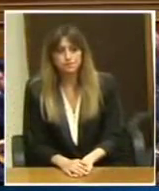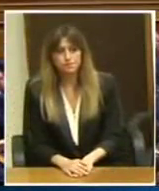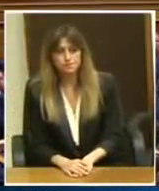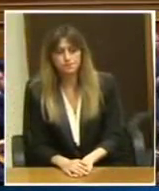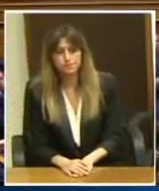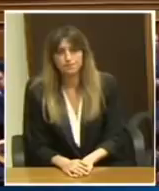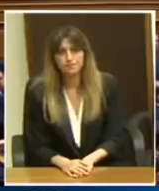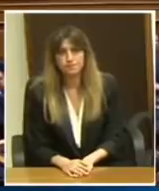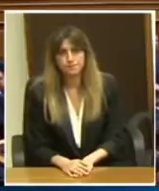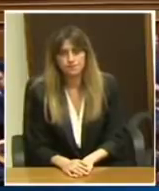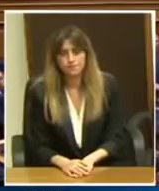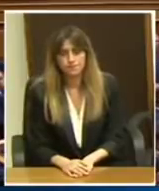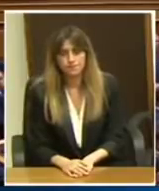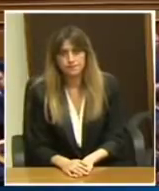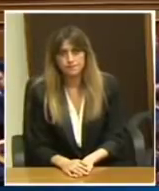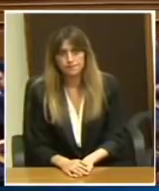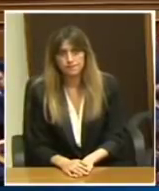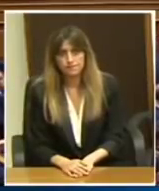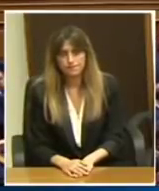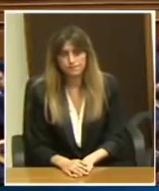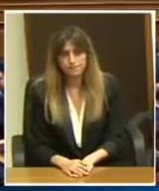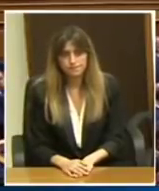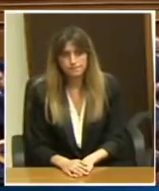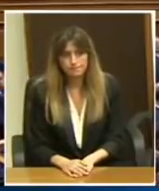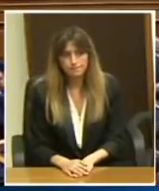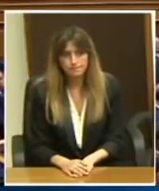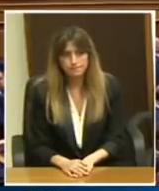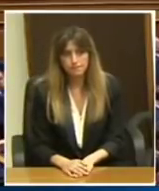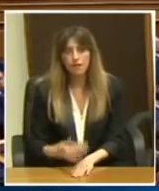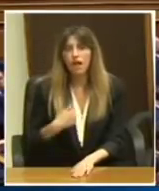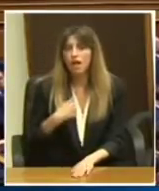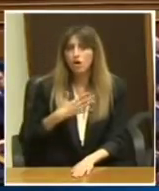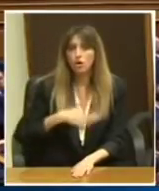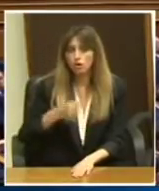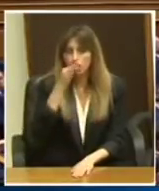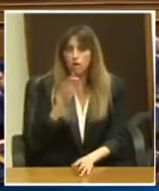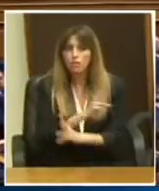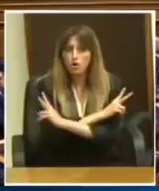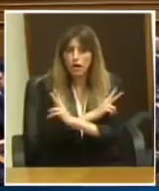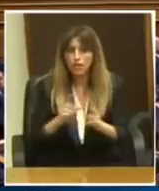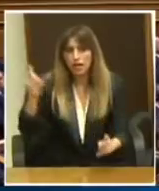Και για να είμαι και απολύτως σαφής για την υποκρισία του κυρίου Σαμαρά,